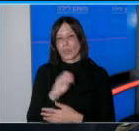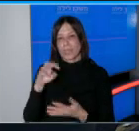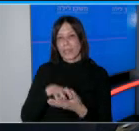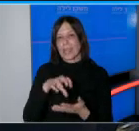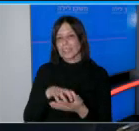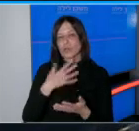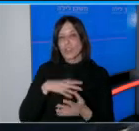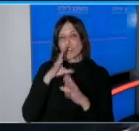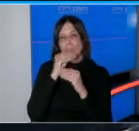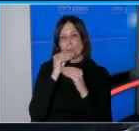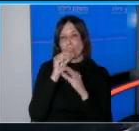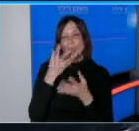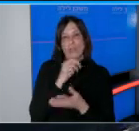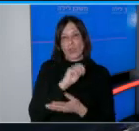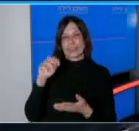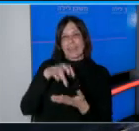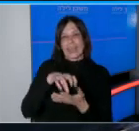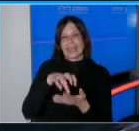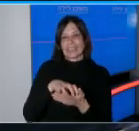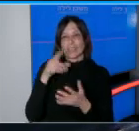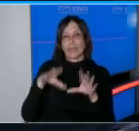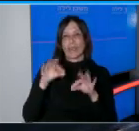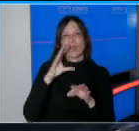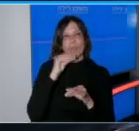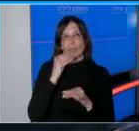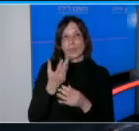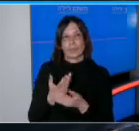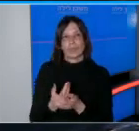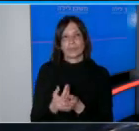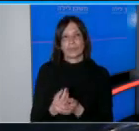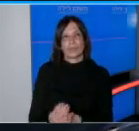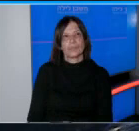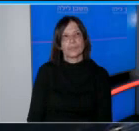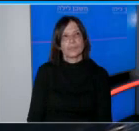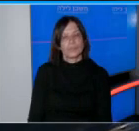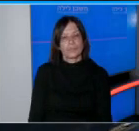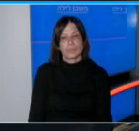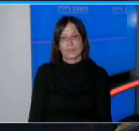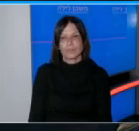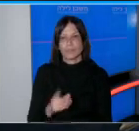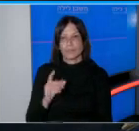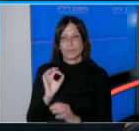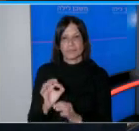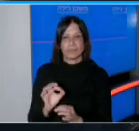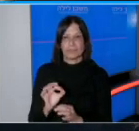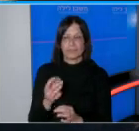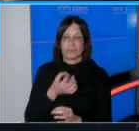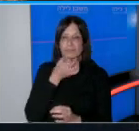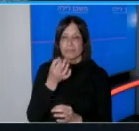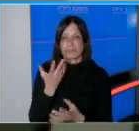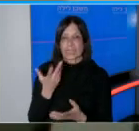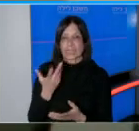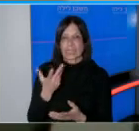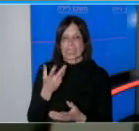שהבחירות ידברו עליו, ומה הנושא המרכזי שהבחירות ידברו עליהם בפועל? טוב, נו, זה באמת השאלה הכי